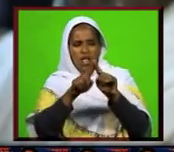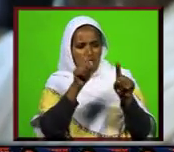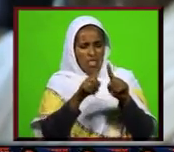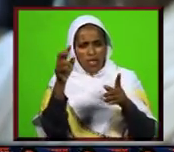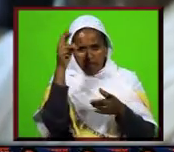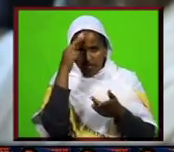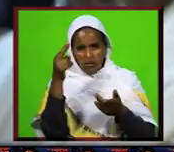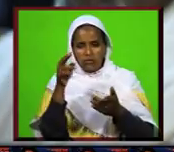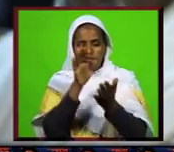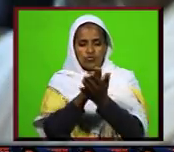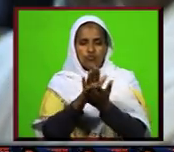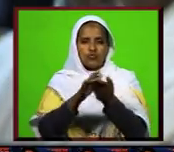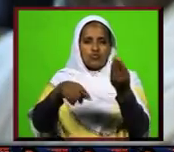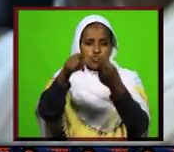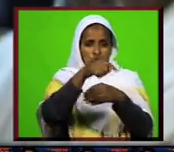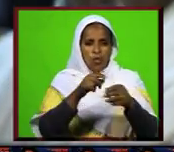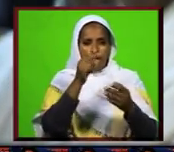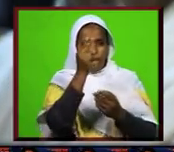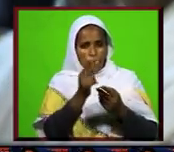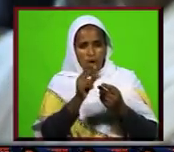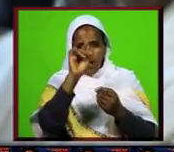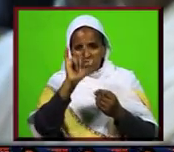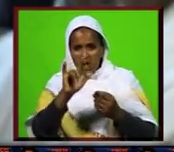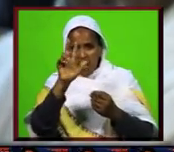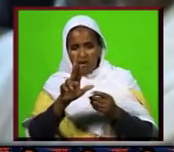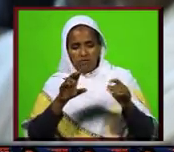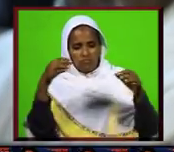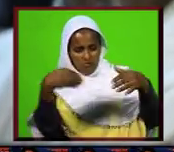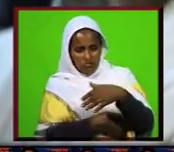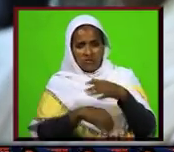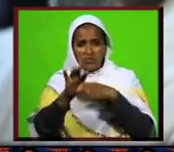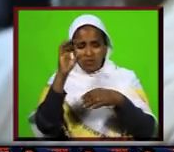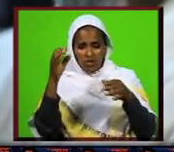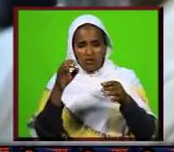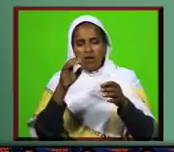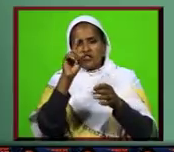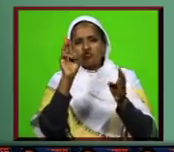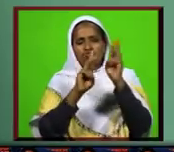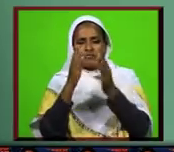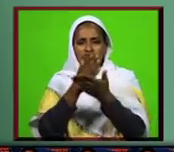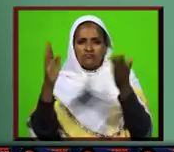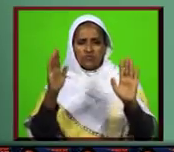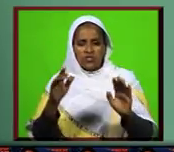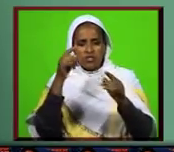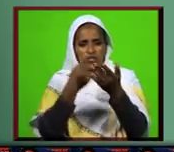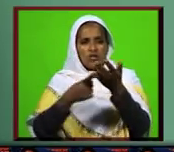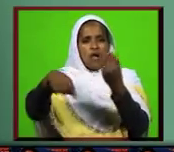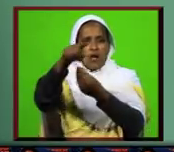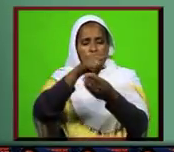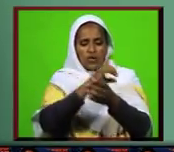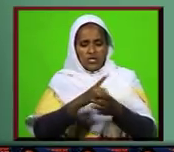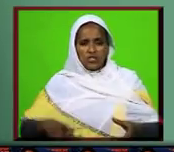ምክንያቶች በትምህርት ቤቶችም ዙሪያ እንደ ባዛር ሲካሄድ ከዚያ የሚገኘው ገቢ አንድ ችግር ይፈታል። እዚያ አካባቢ ያላችሁ